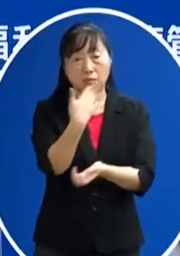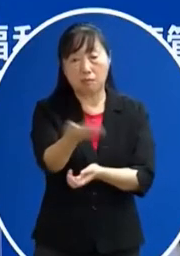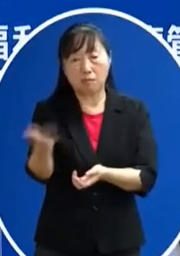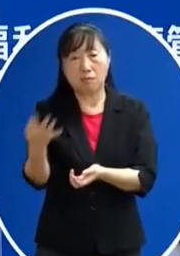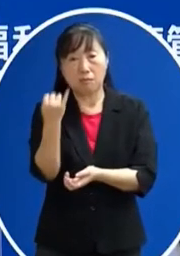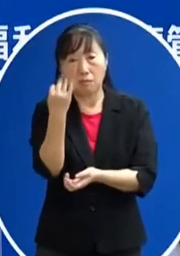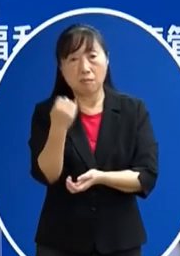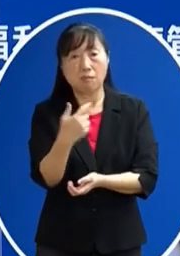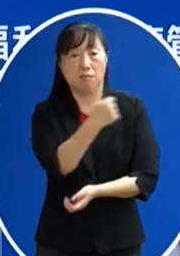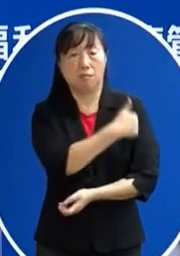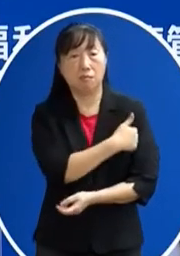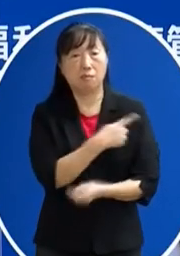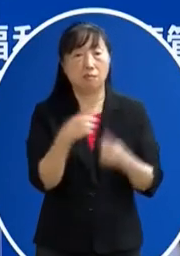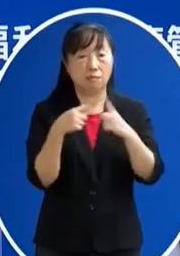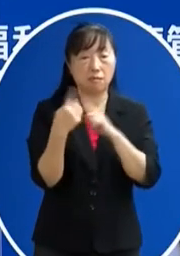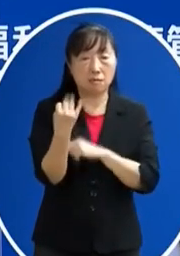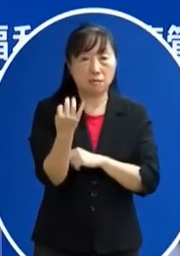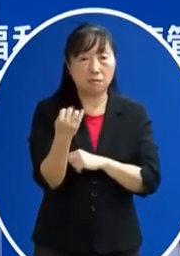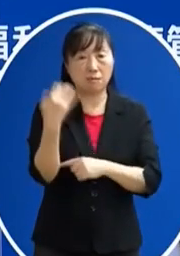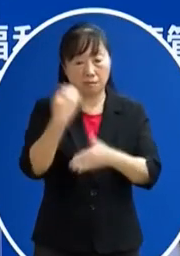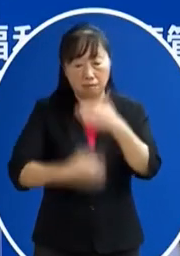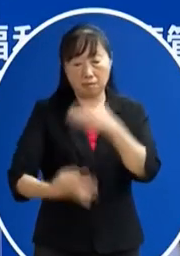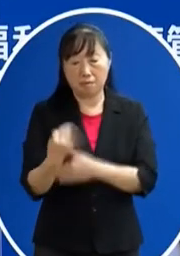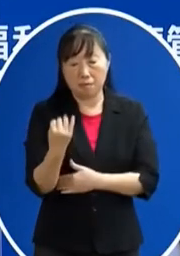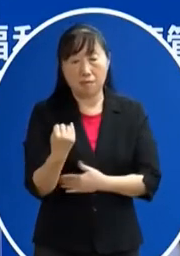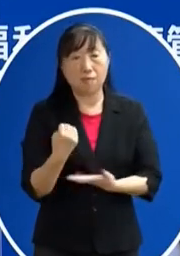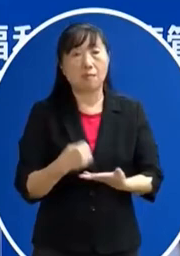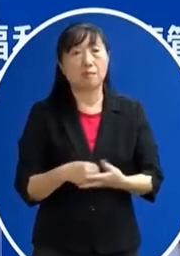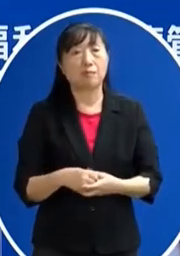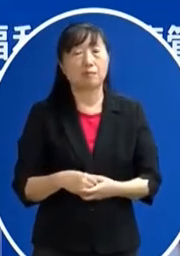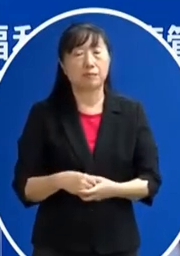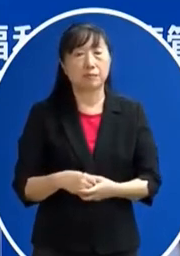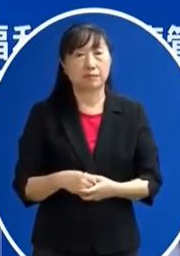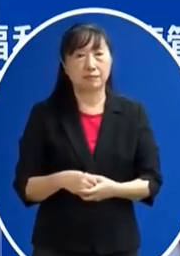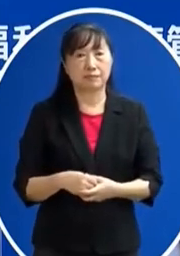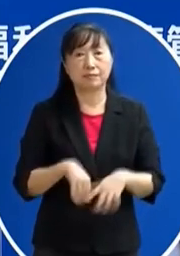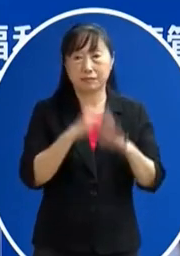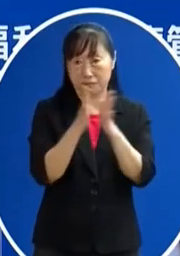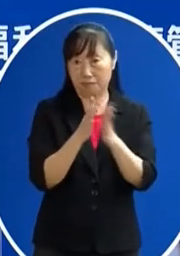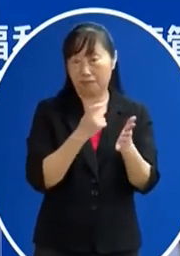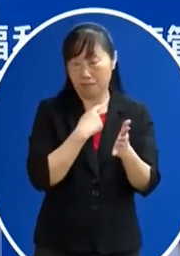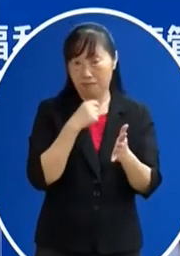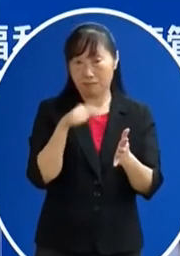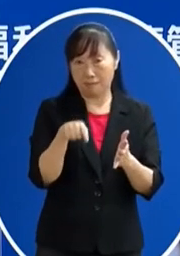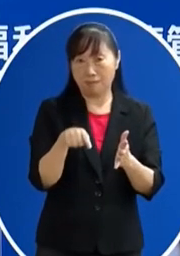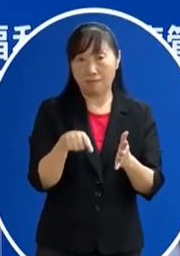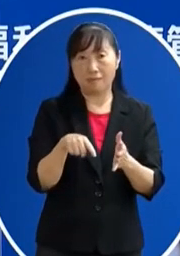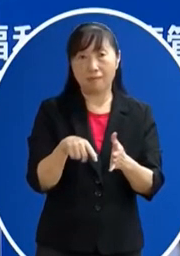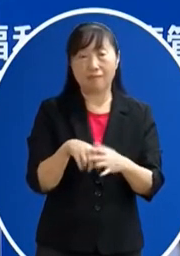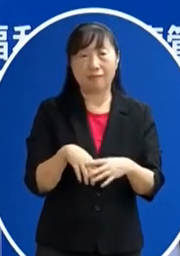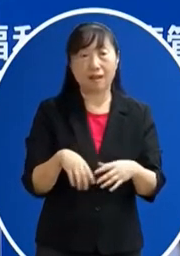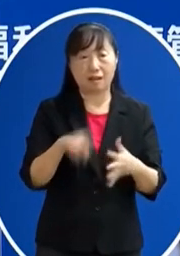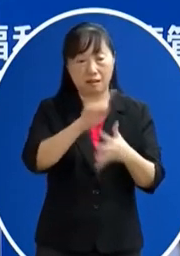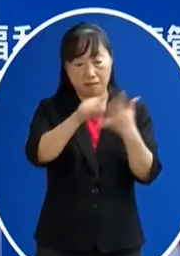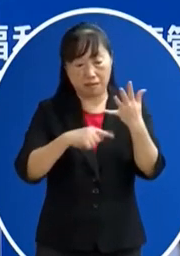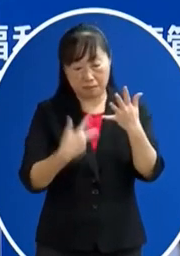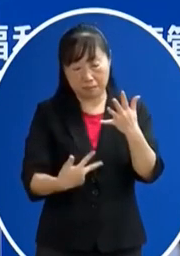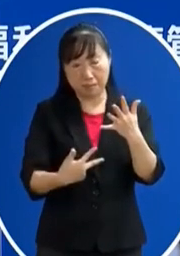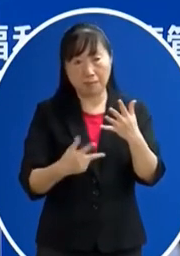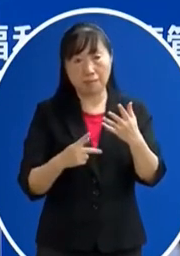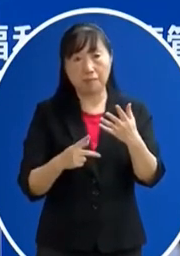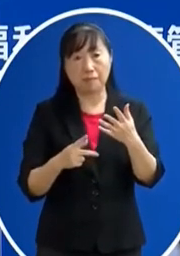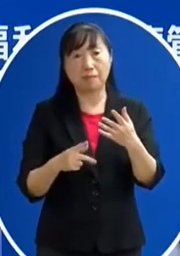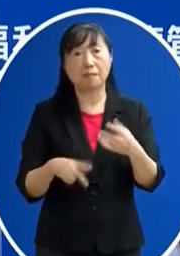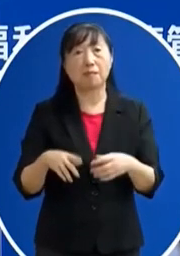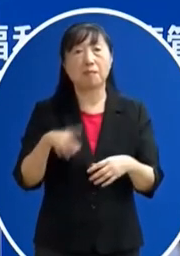打的好，接种了多少，剩余量还有多少，那把它分作就是我们第七类中央主管单位